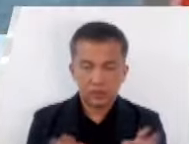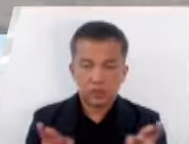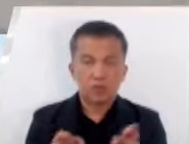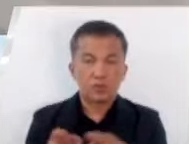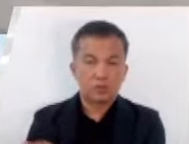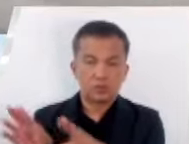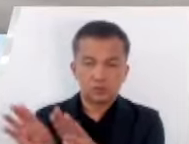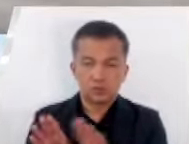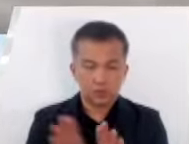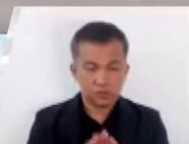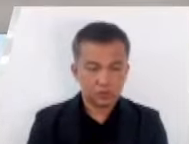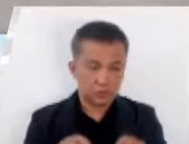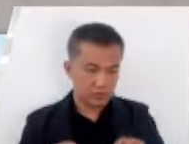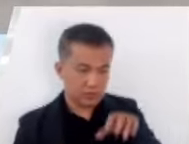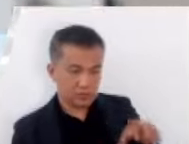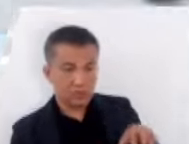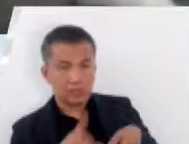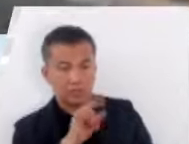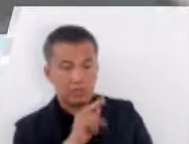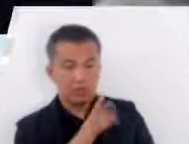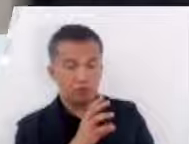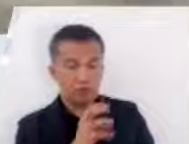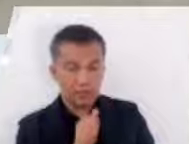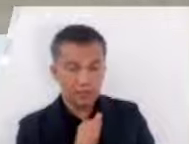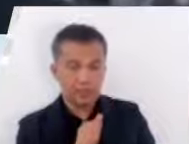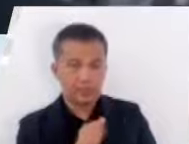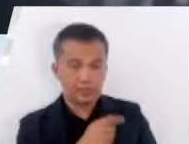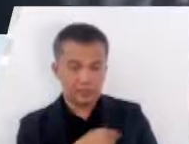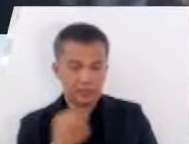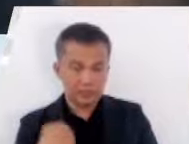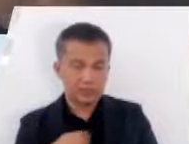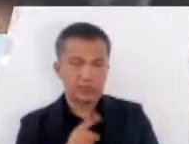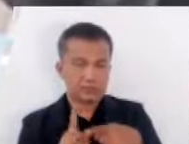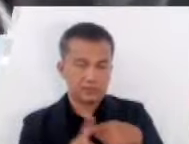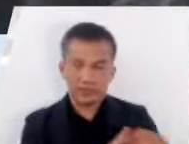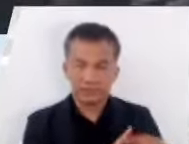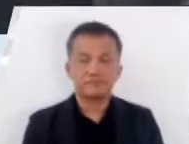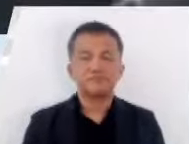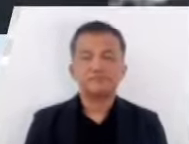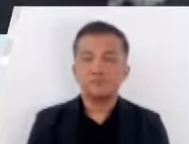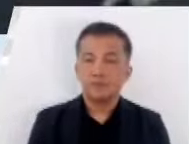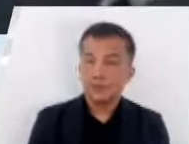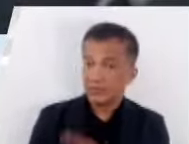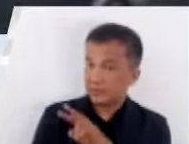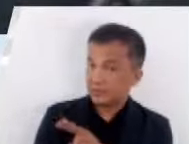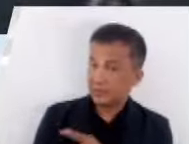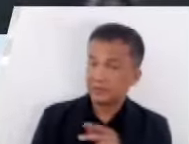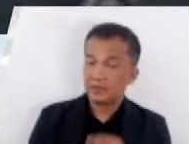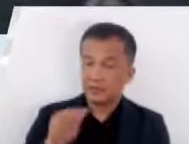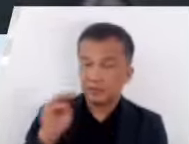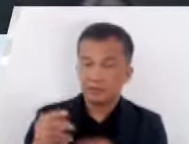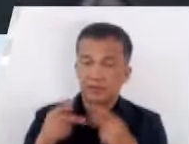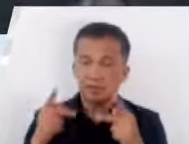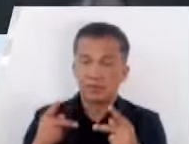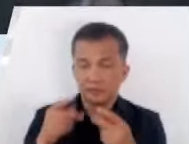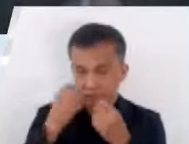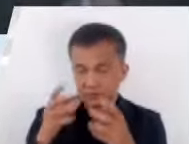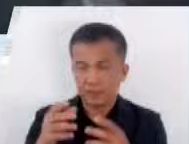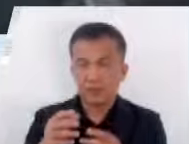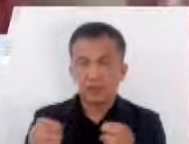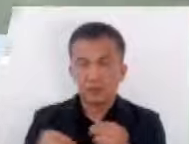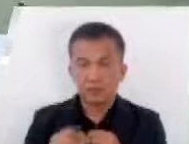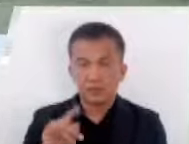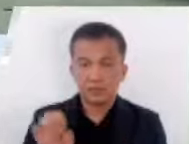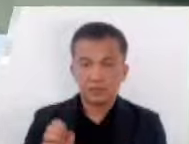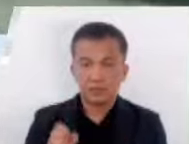kalapit lang na La Loma Cemetery at Chinese Cemetery. Makikita sa Manila Public Information Office page ang vehicle